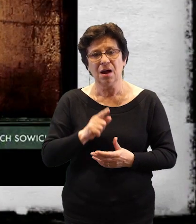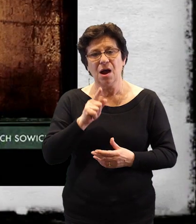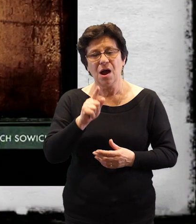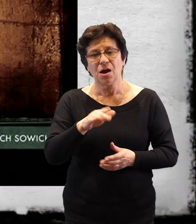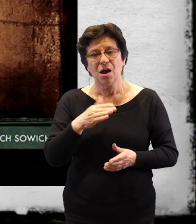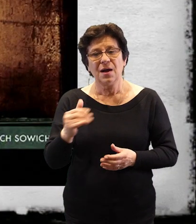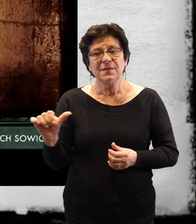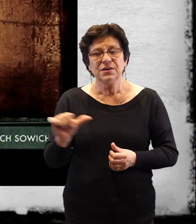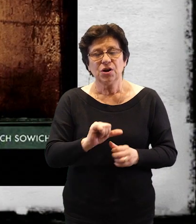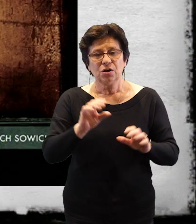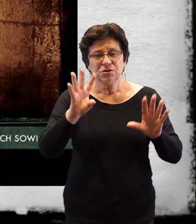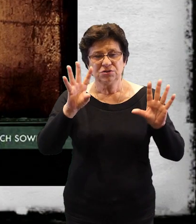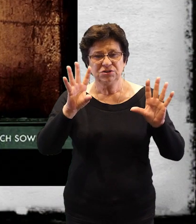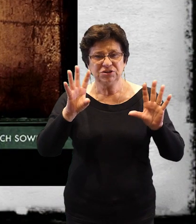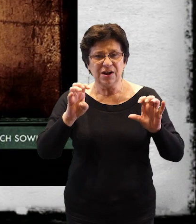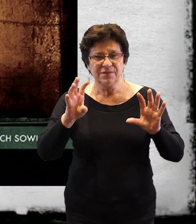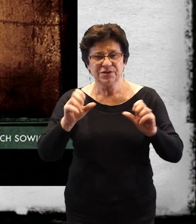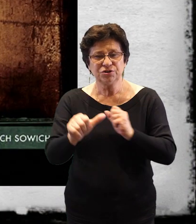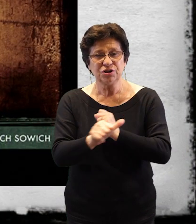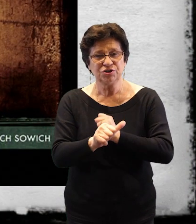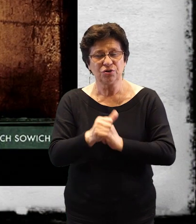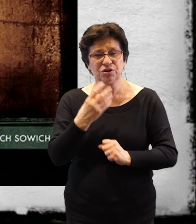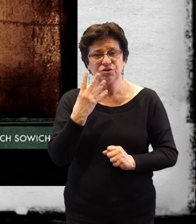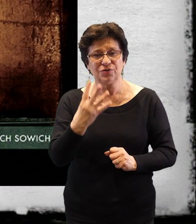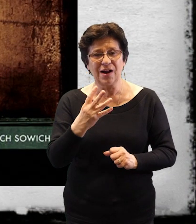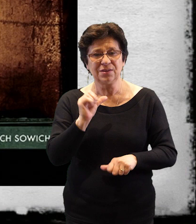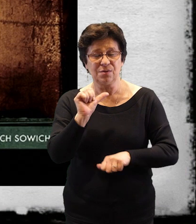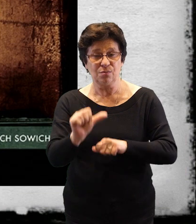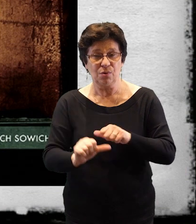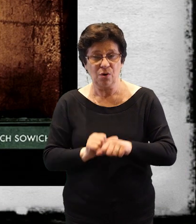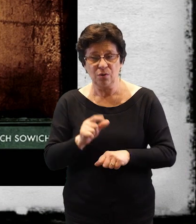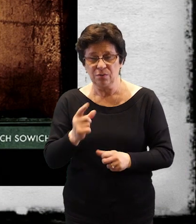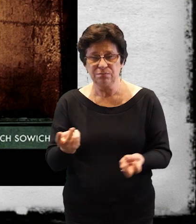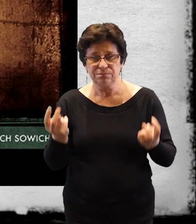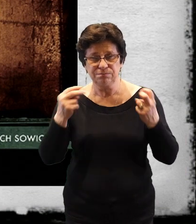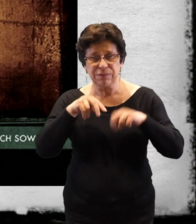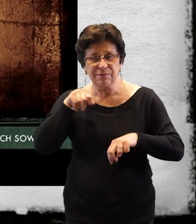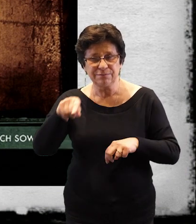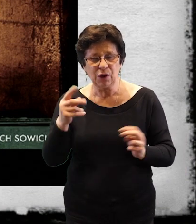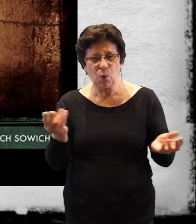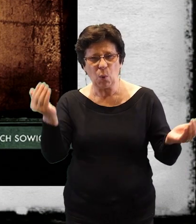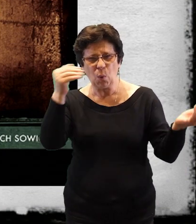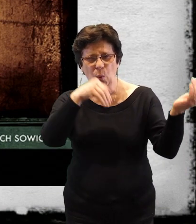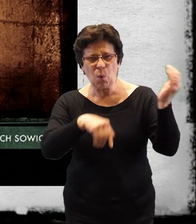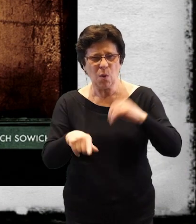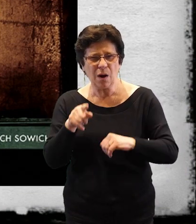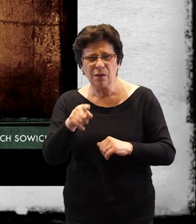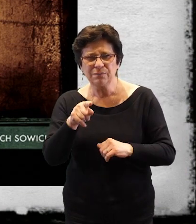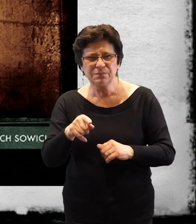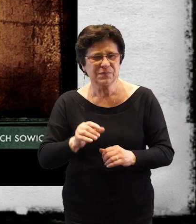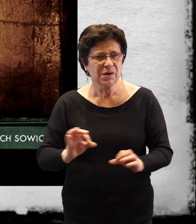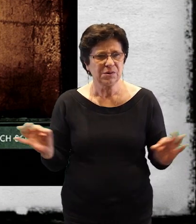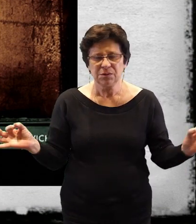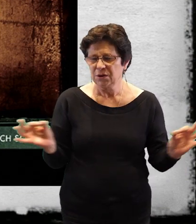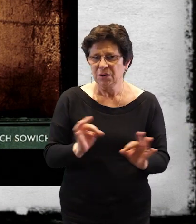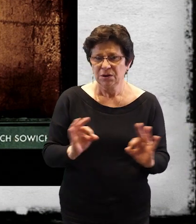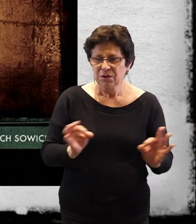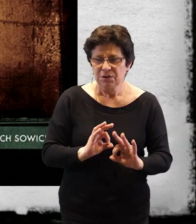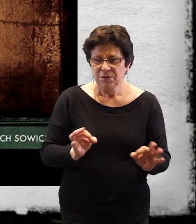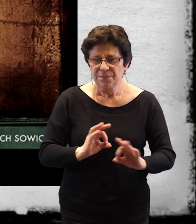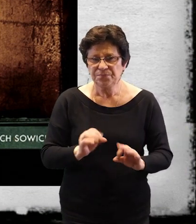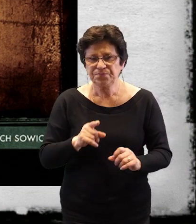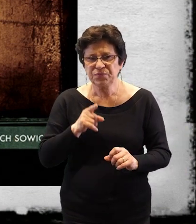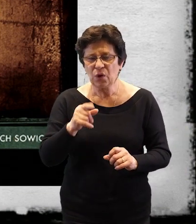o 1964 roku, kiedy w Górach Sowich rozpętała się niesamowita afera, a tak naprawdę